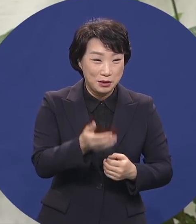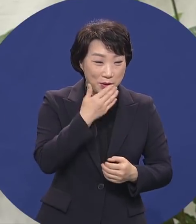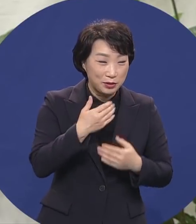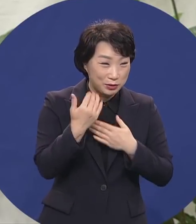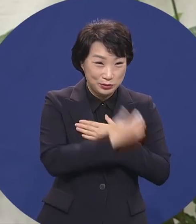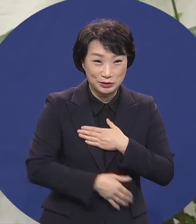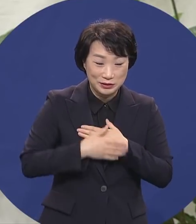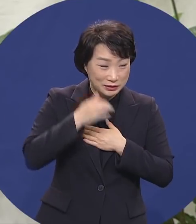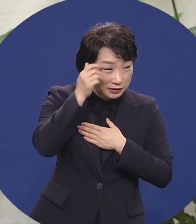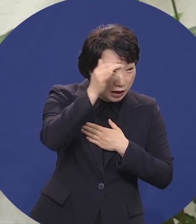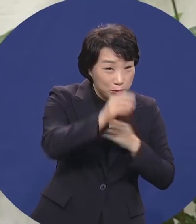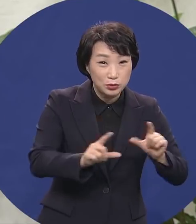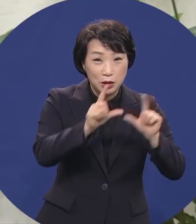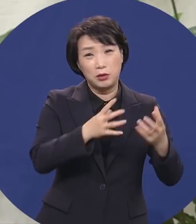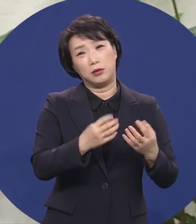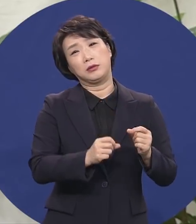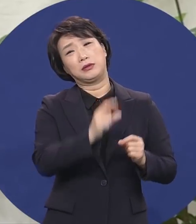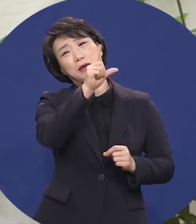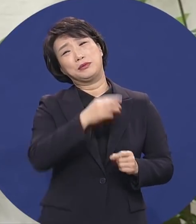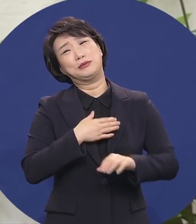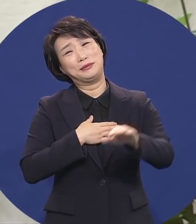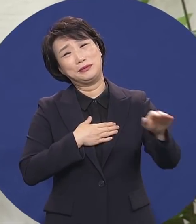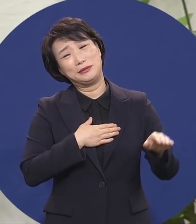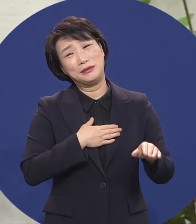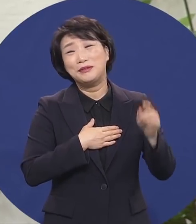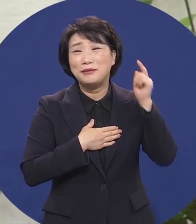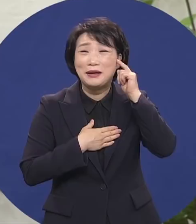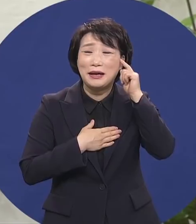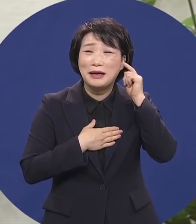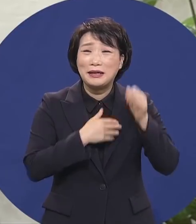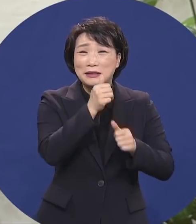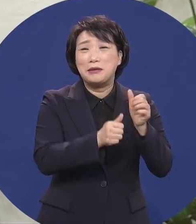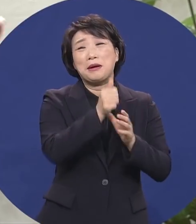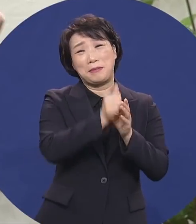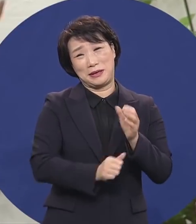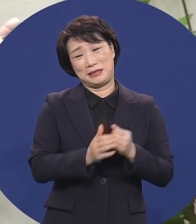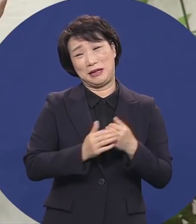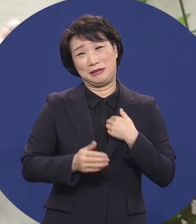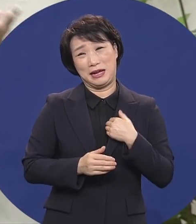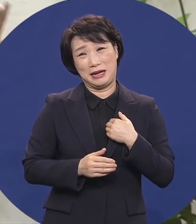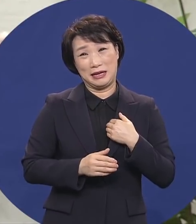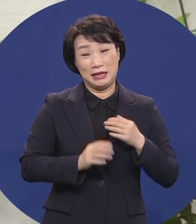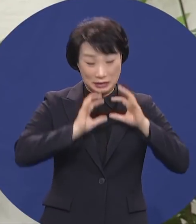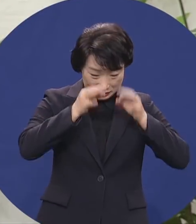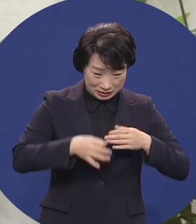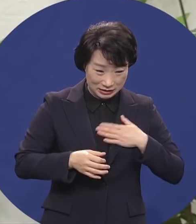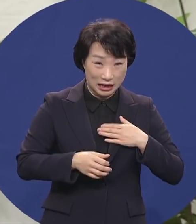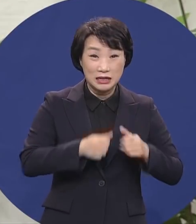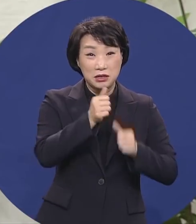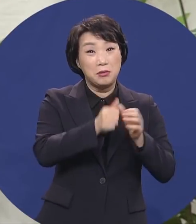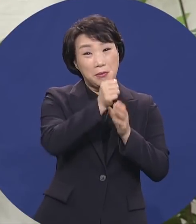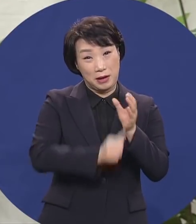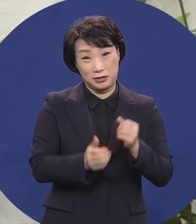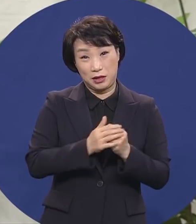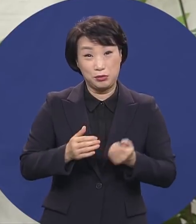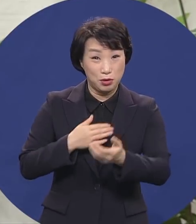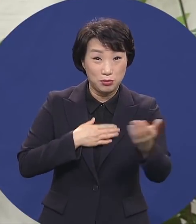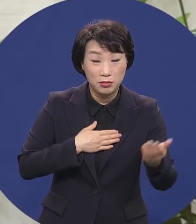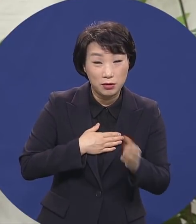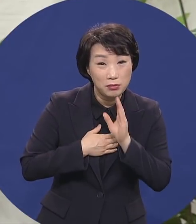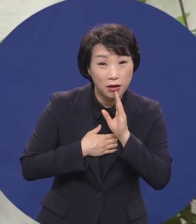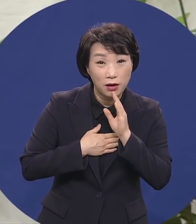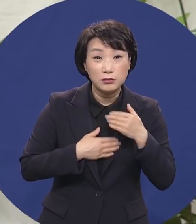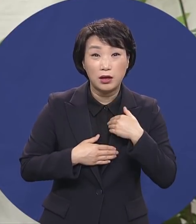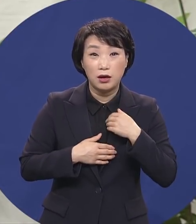사모하며 사는가. 시험 들어있어. 본인에게 시험 들어있어. 근데 본인이 시험